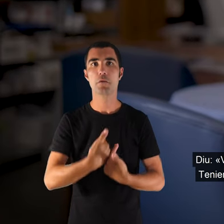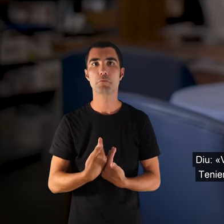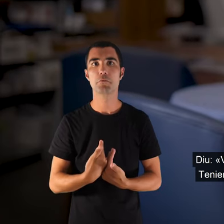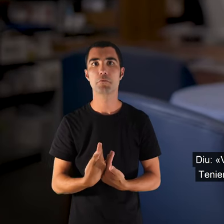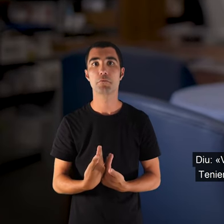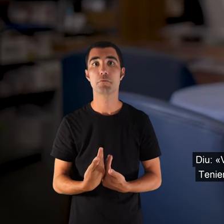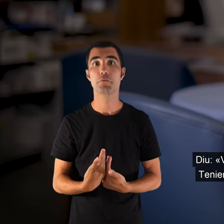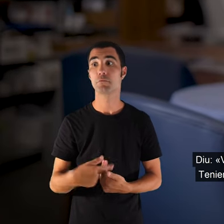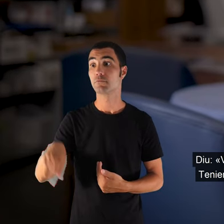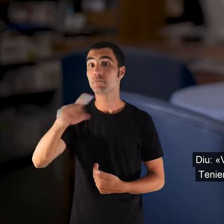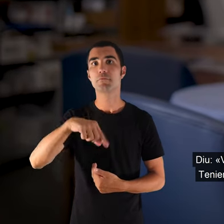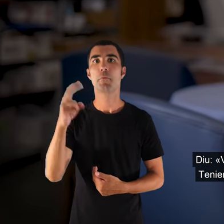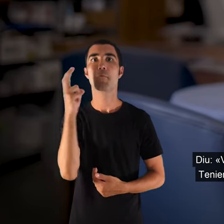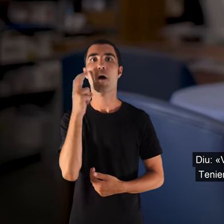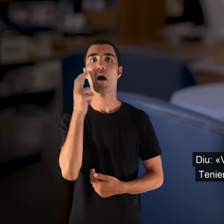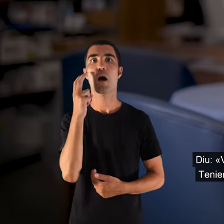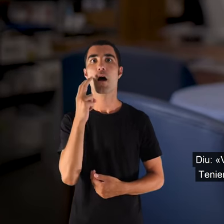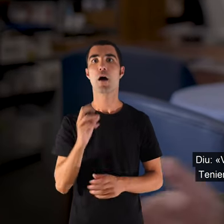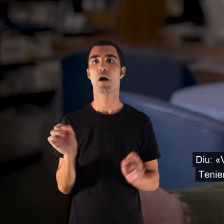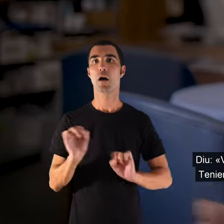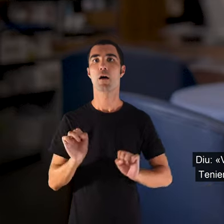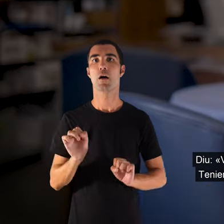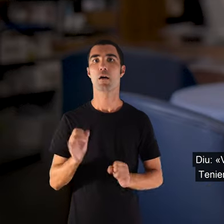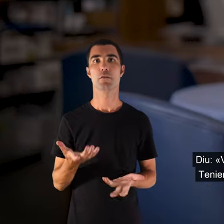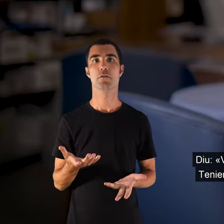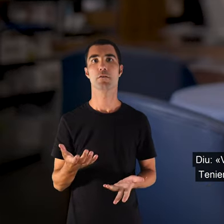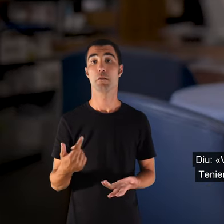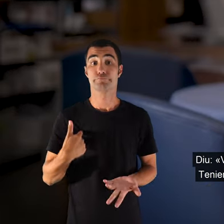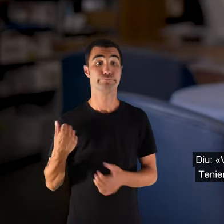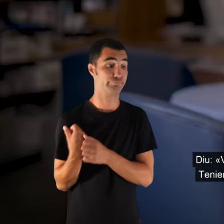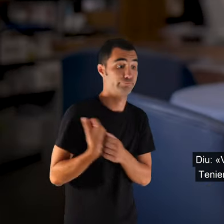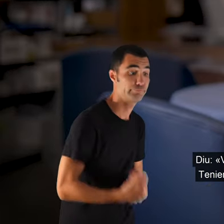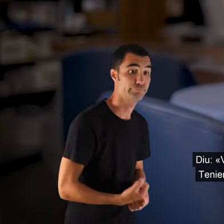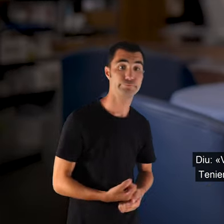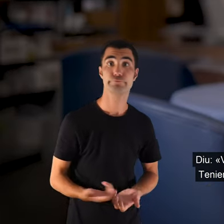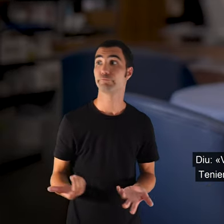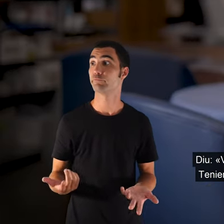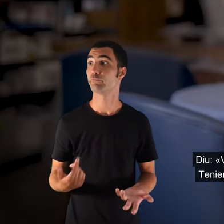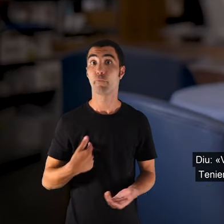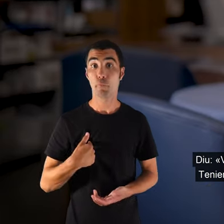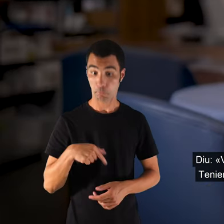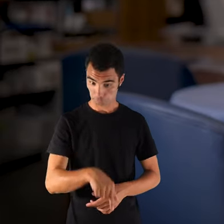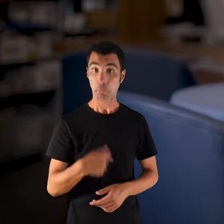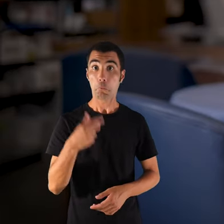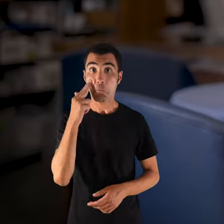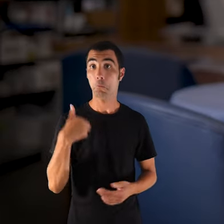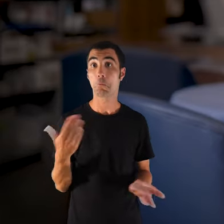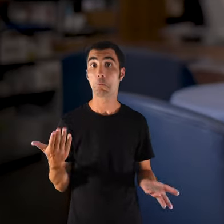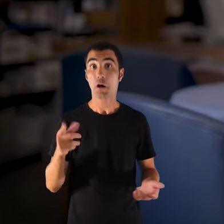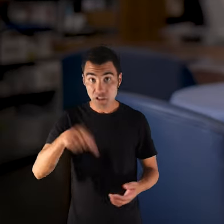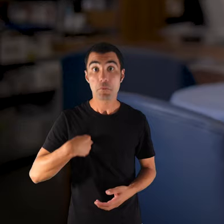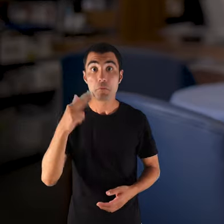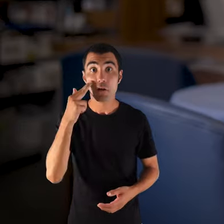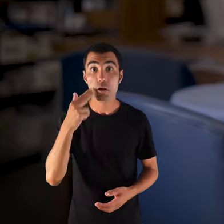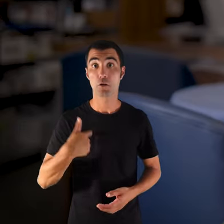Li van dir que tenien por. Dic, i nosaltres carregats aquí no n'hem de tenir. Jo em vaig